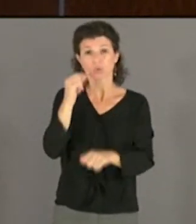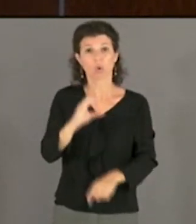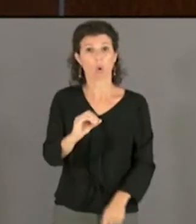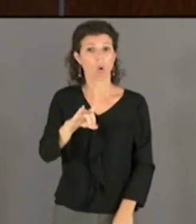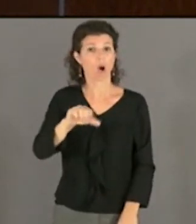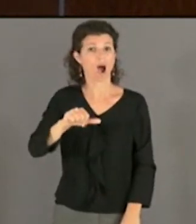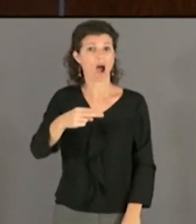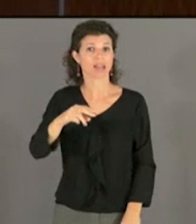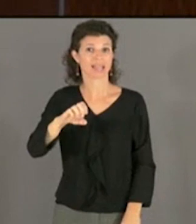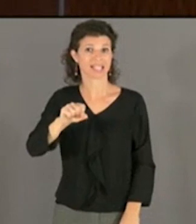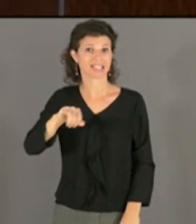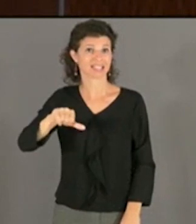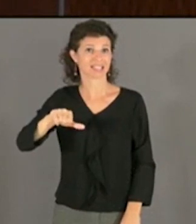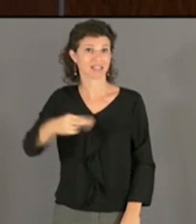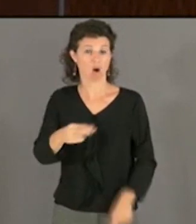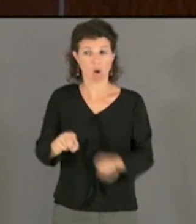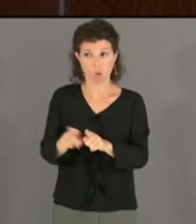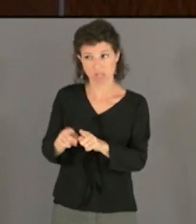que, comme moi,